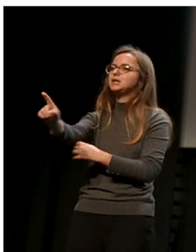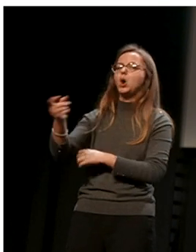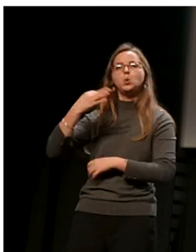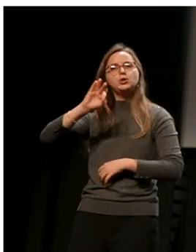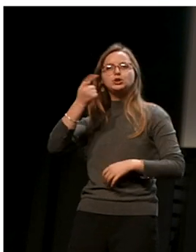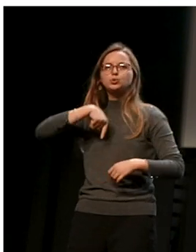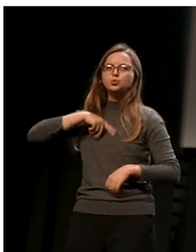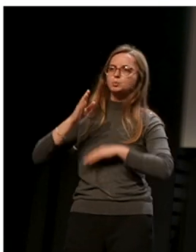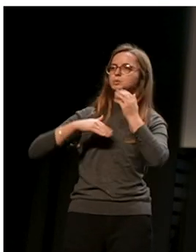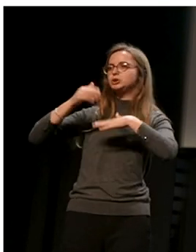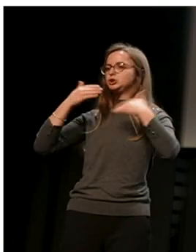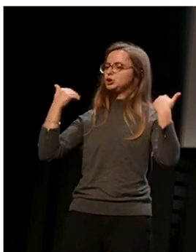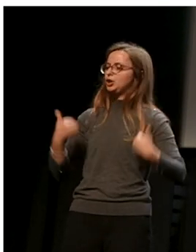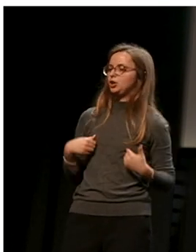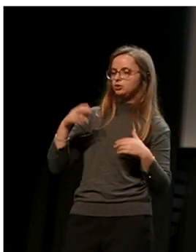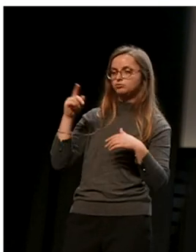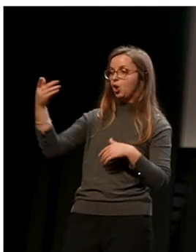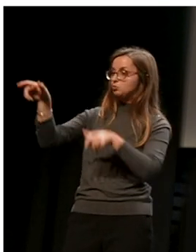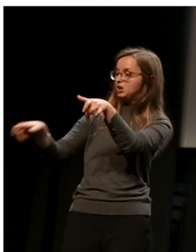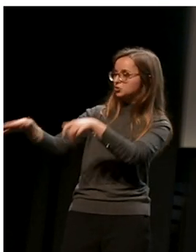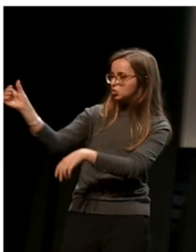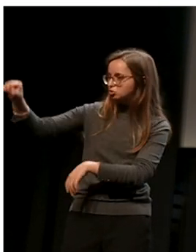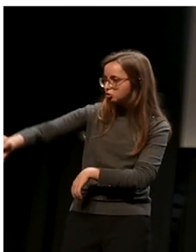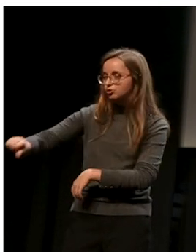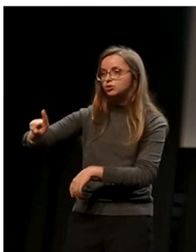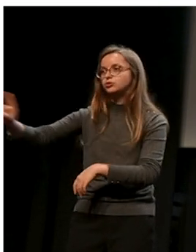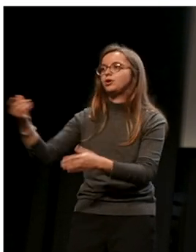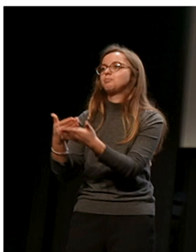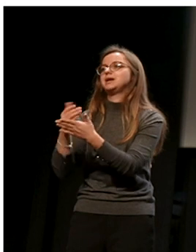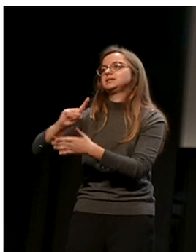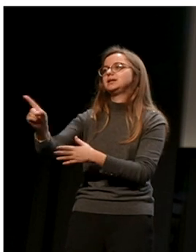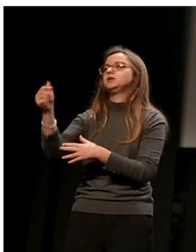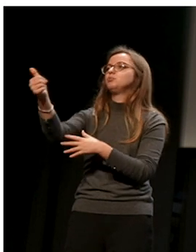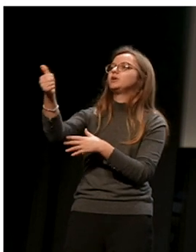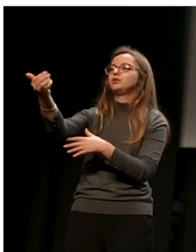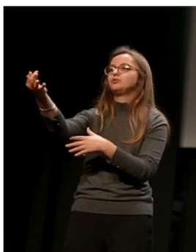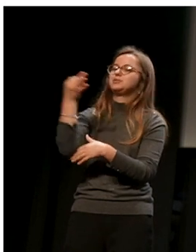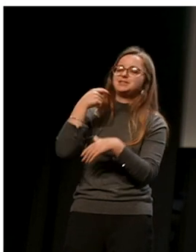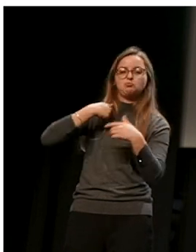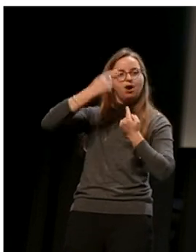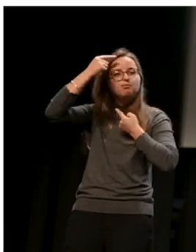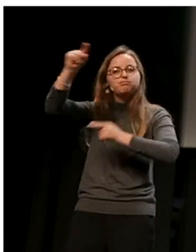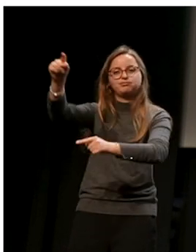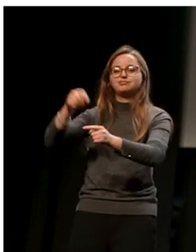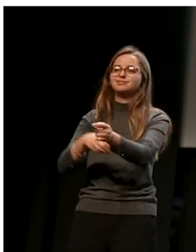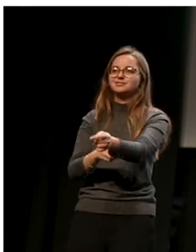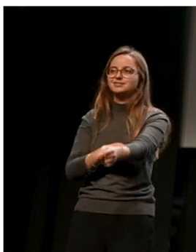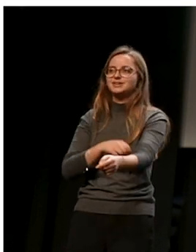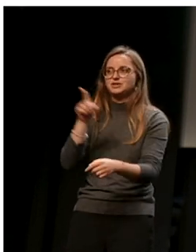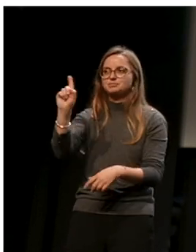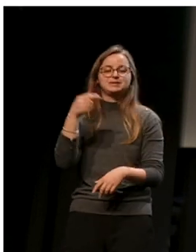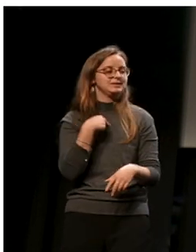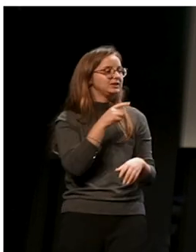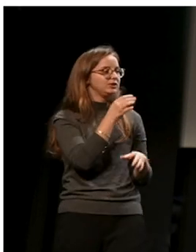métier, les autres, c'est le mal. Non, non, c'est pas ça. C'est pour ça que tu m'as traité plus ou moins de réactionnaire, entre guillemets. En fait, pour dire juste ce que tu